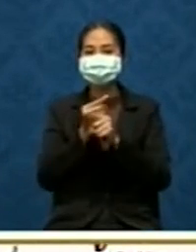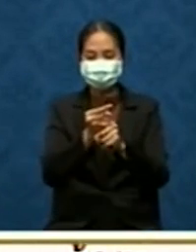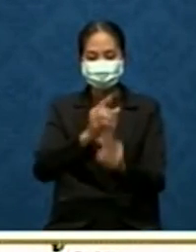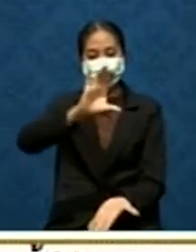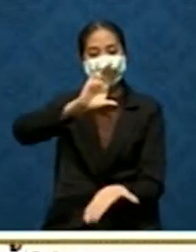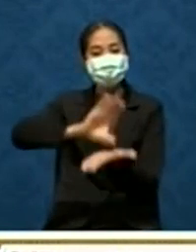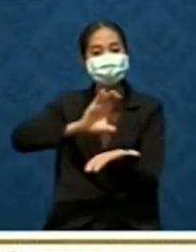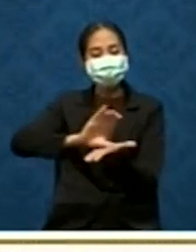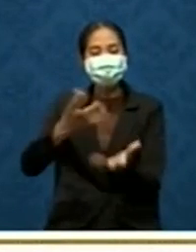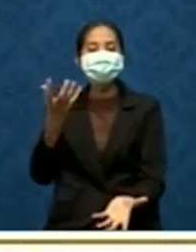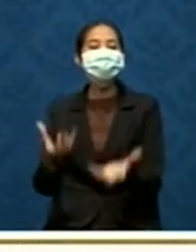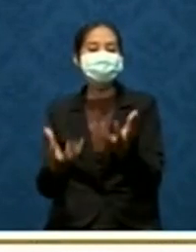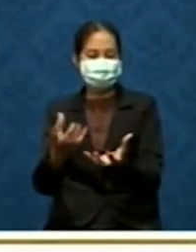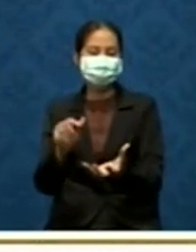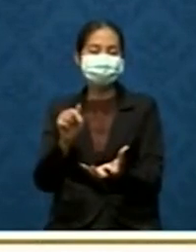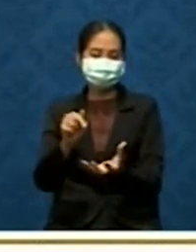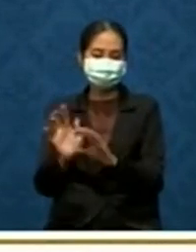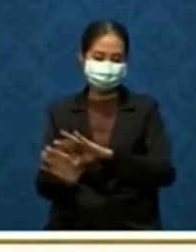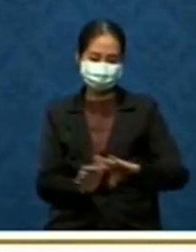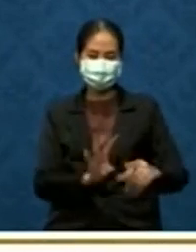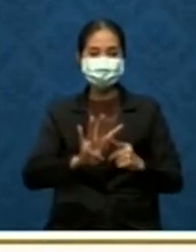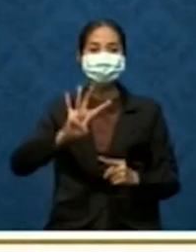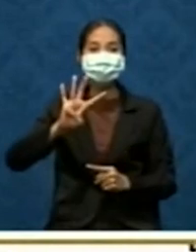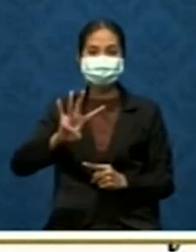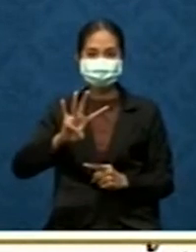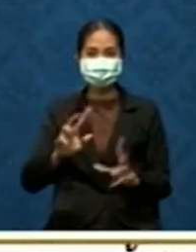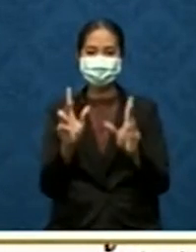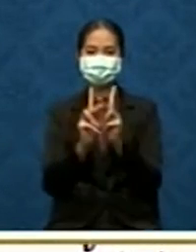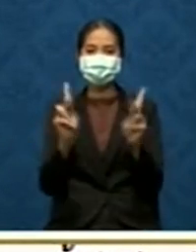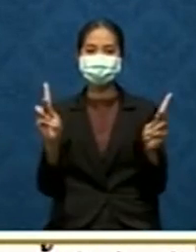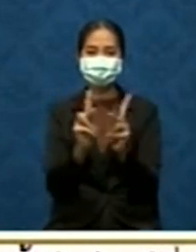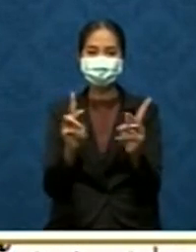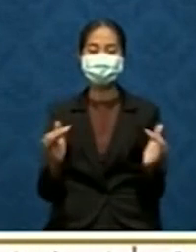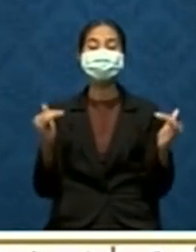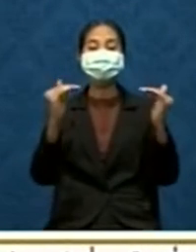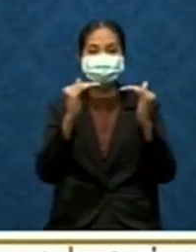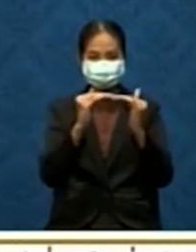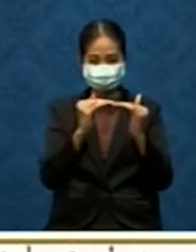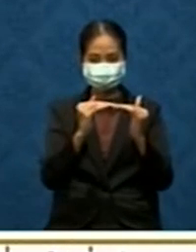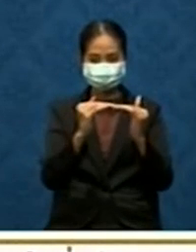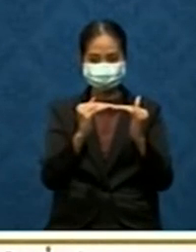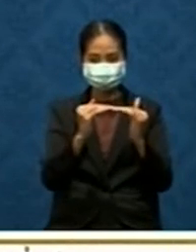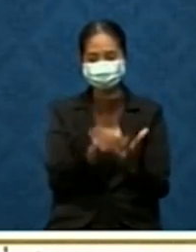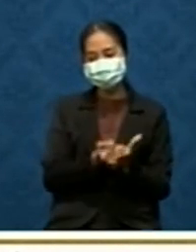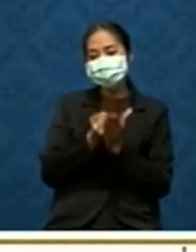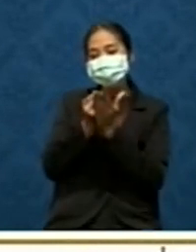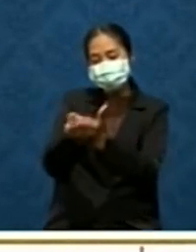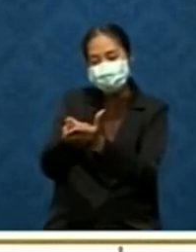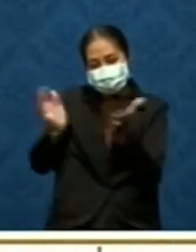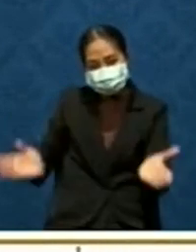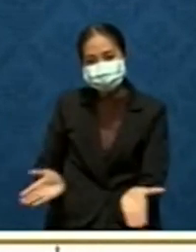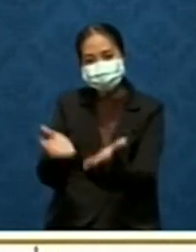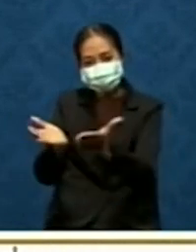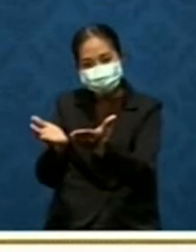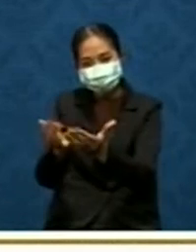ติธรรม 4. คณะกรรมการสิทธิมนุษยชนแห่งชาติจะให้การสนับสนุนในการจัดทำ